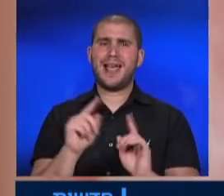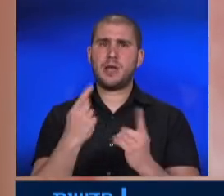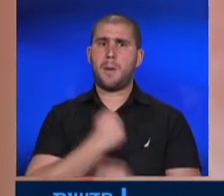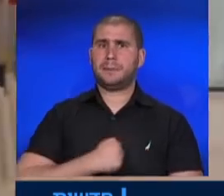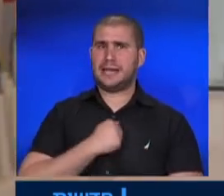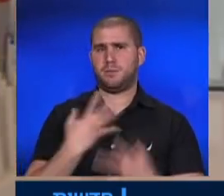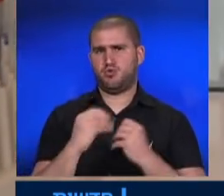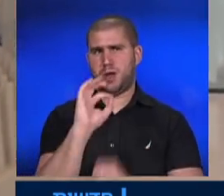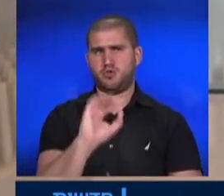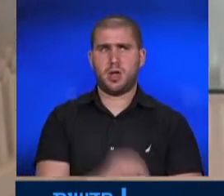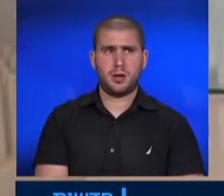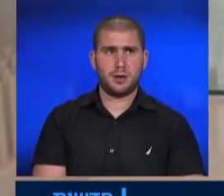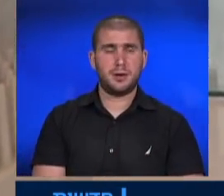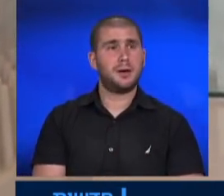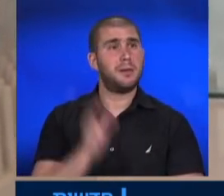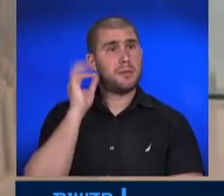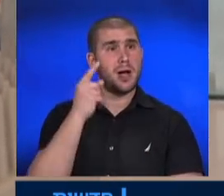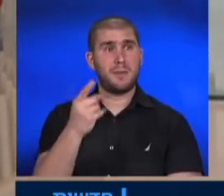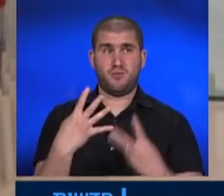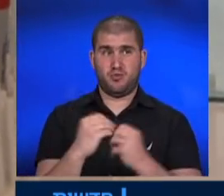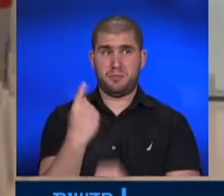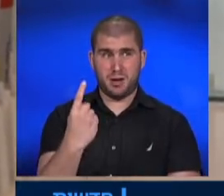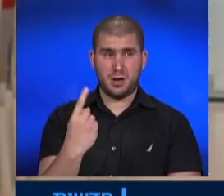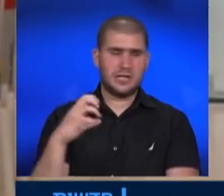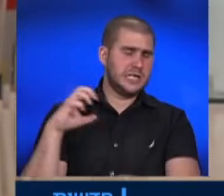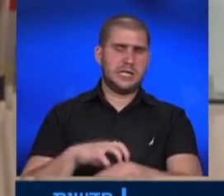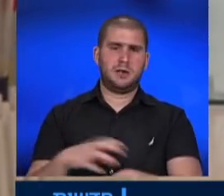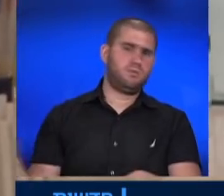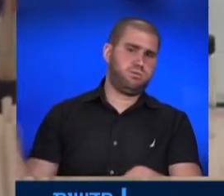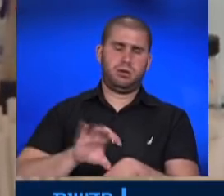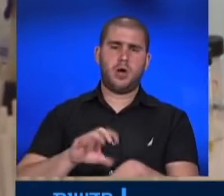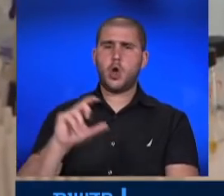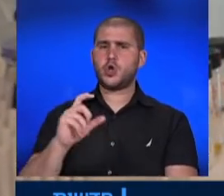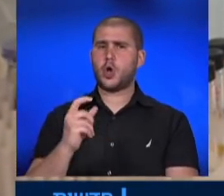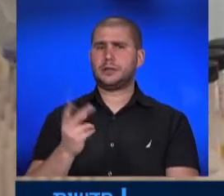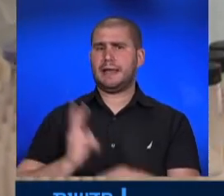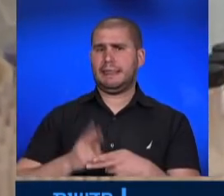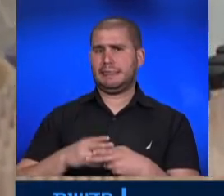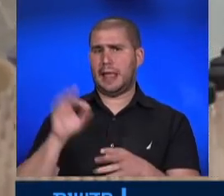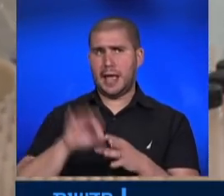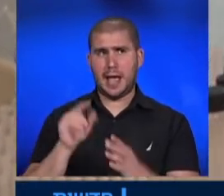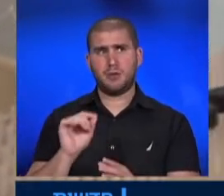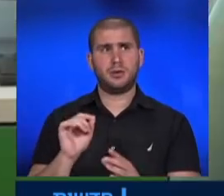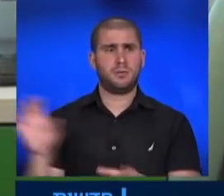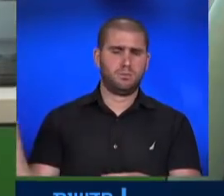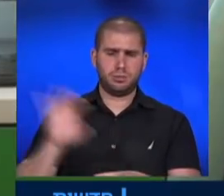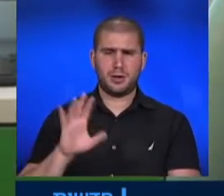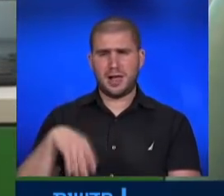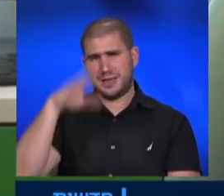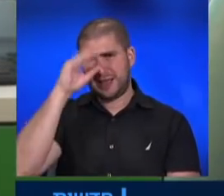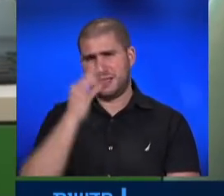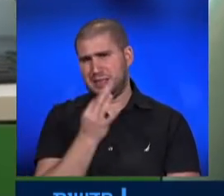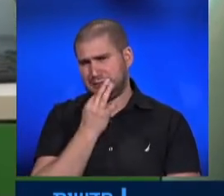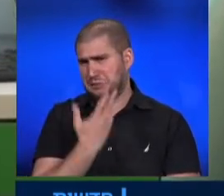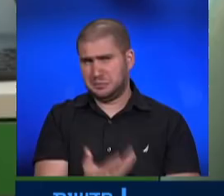במשפחתה. מישהי במשפחה נחוותה מקוסטה כזה שמשפח על ילד צעיר, וכל